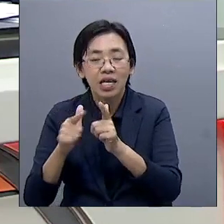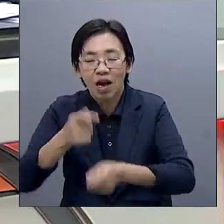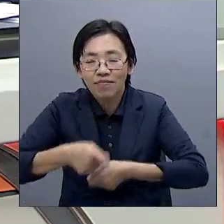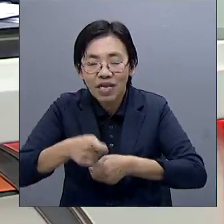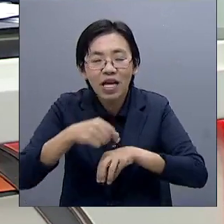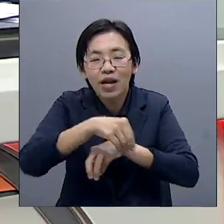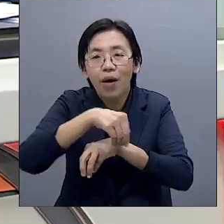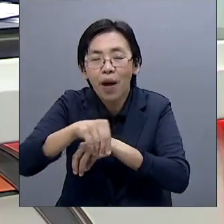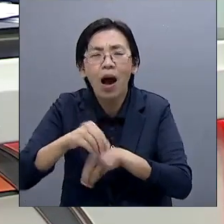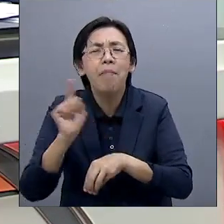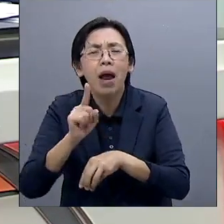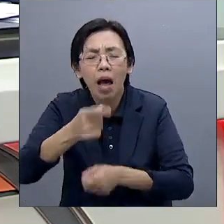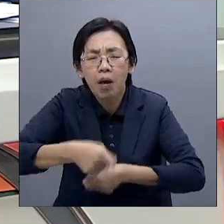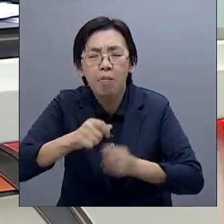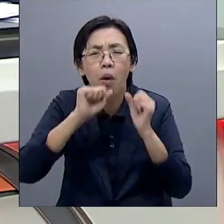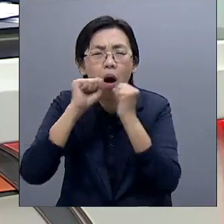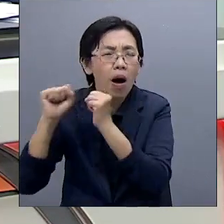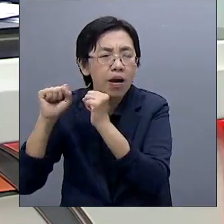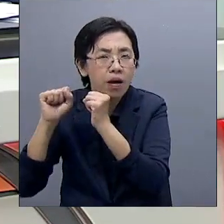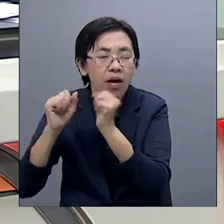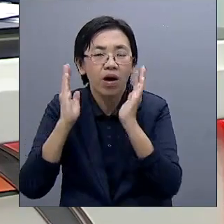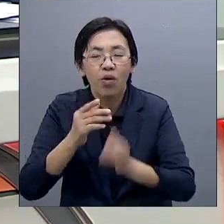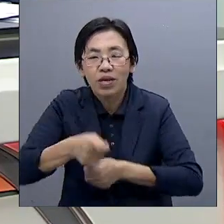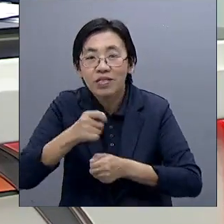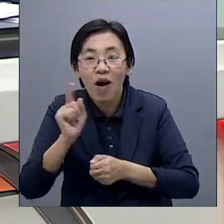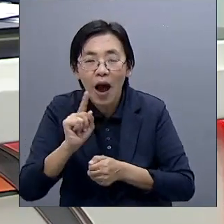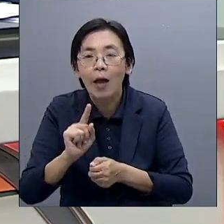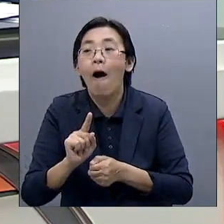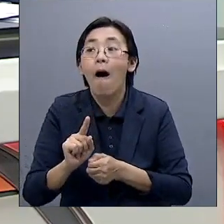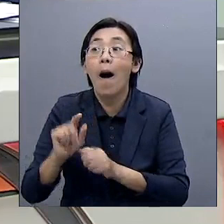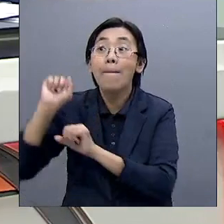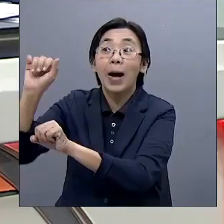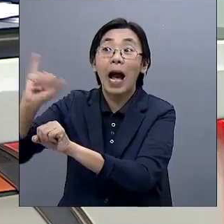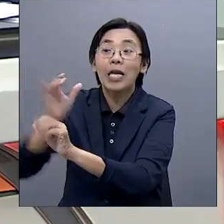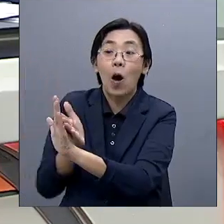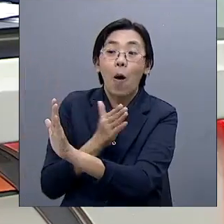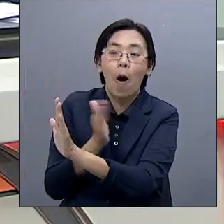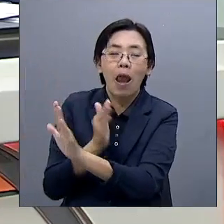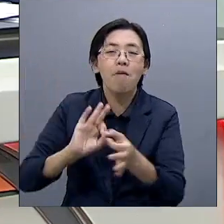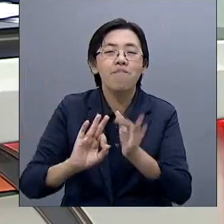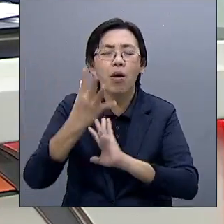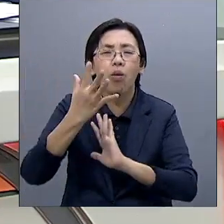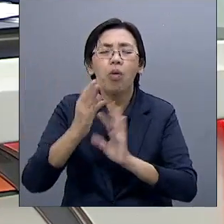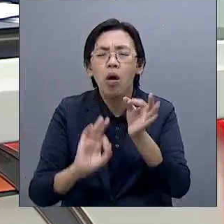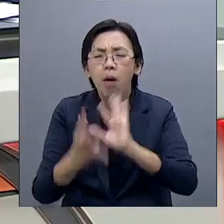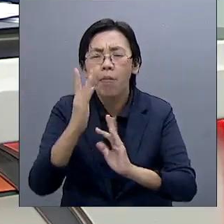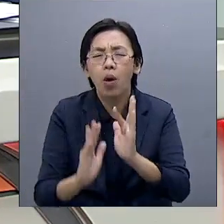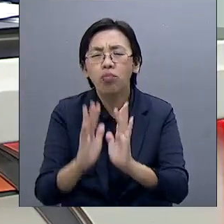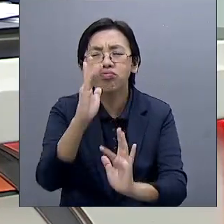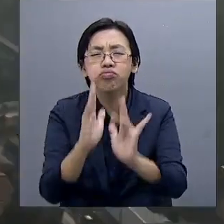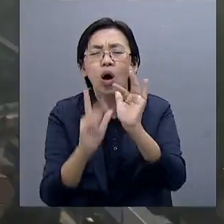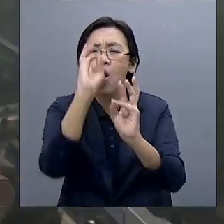ประเภทอ้อยนะคะในช่วงนี้เกษตรกรเขาก็ชิงเผาก่อนการประกาศค่ะก็เลยทำให้ค่าฝุ่นพุ่งทะลุเลยที